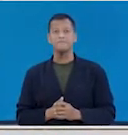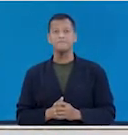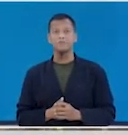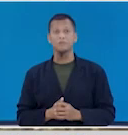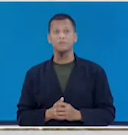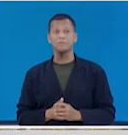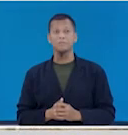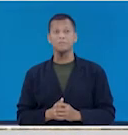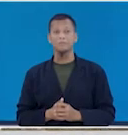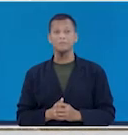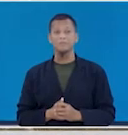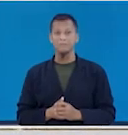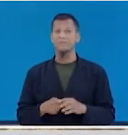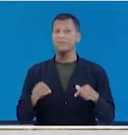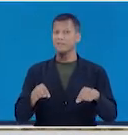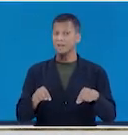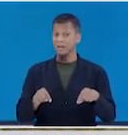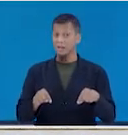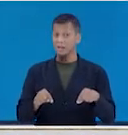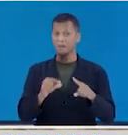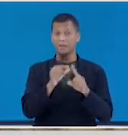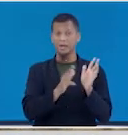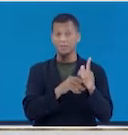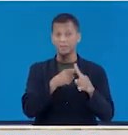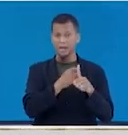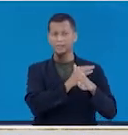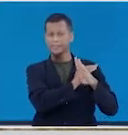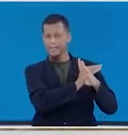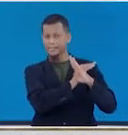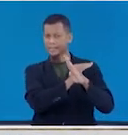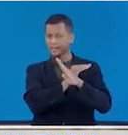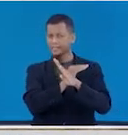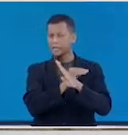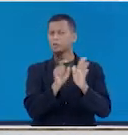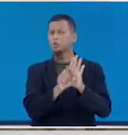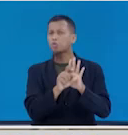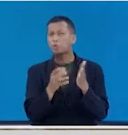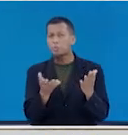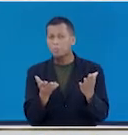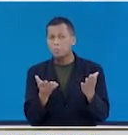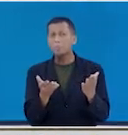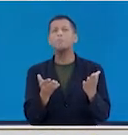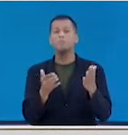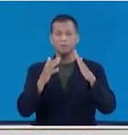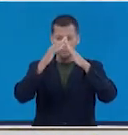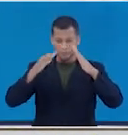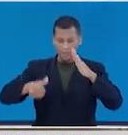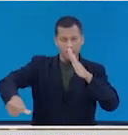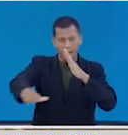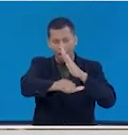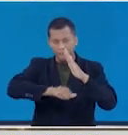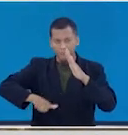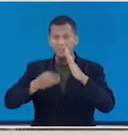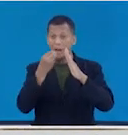jual ini tidak terjangkit penyakit mulut dan juga kuku. Ini seperti membersihkan kandang dan juga membersihkan pakan dan juga